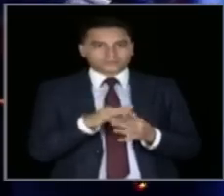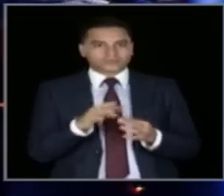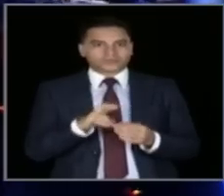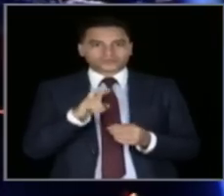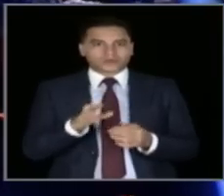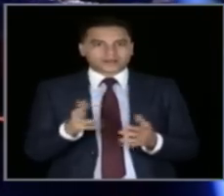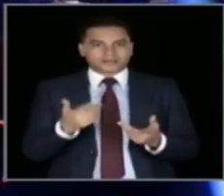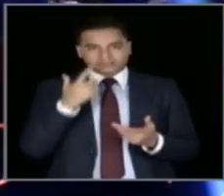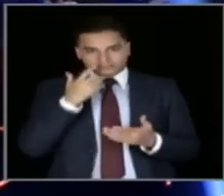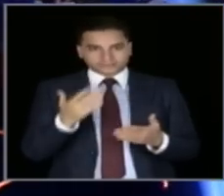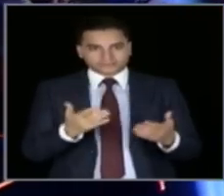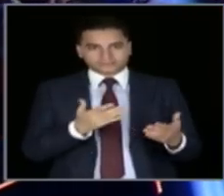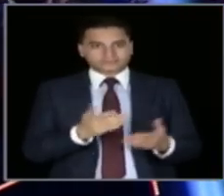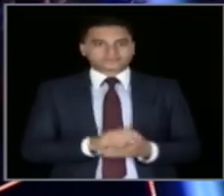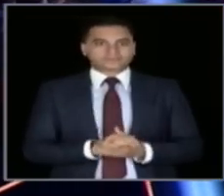السؤال ايه.